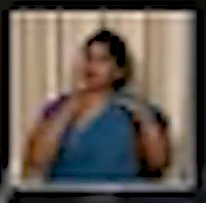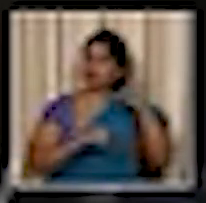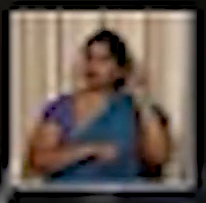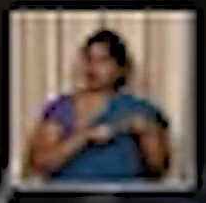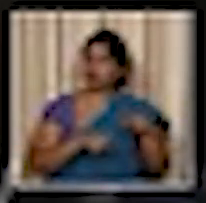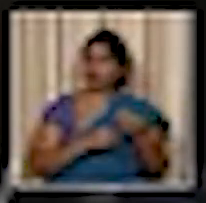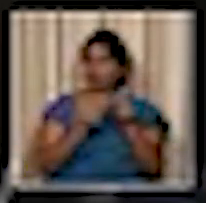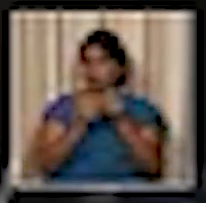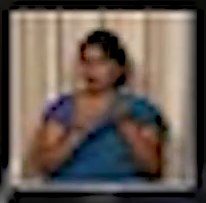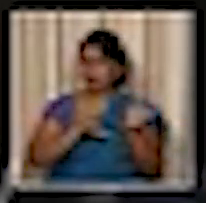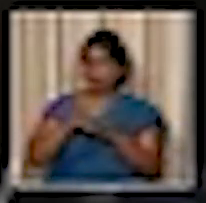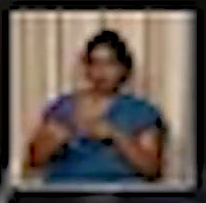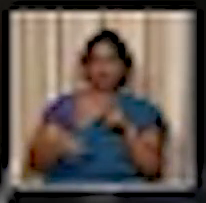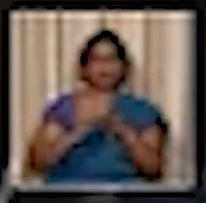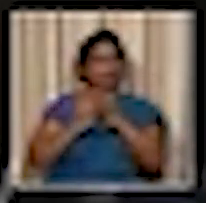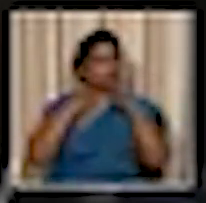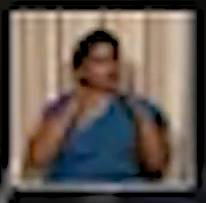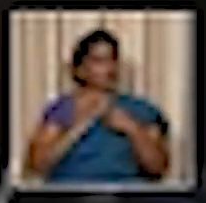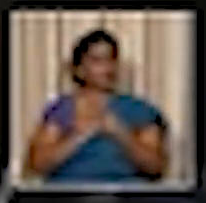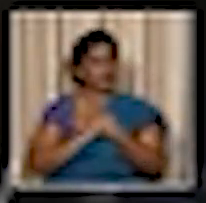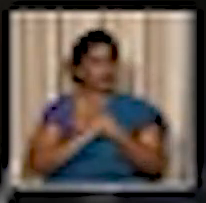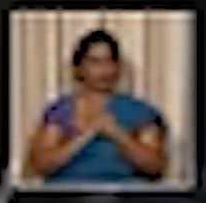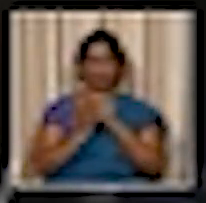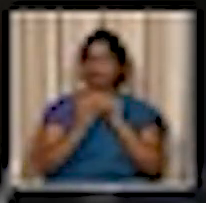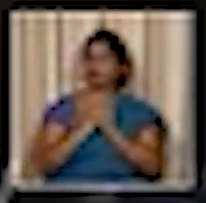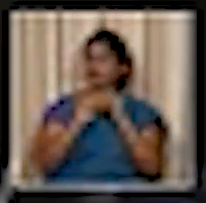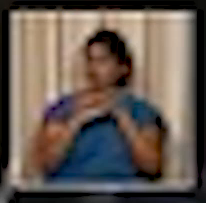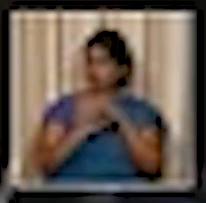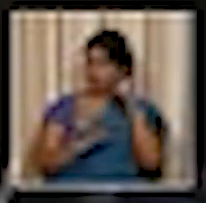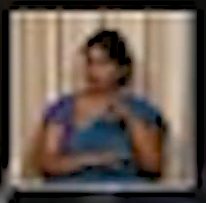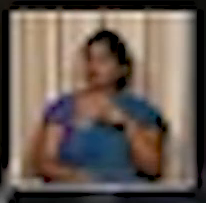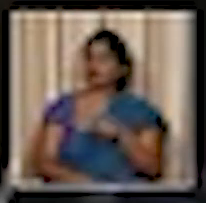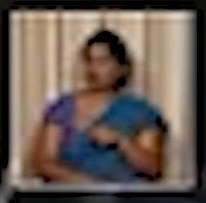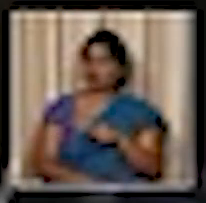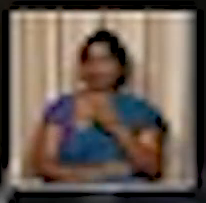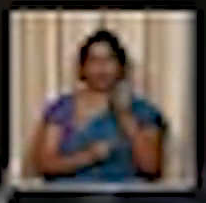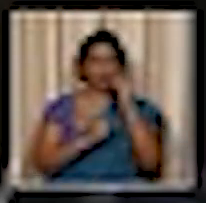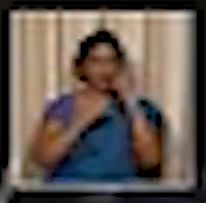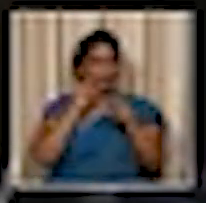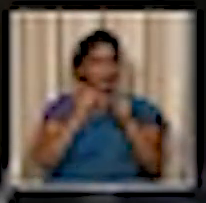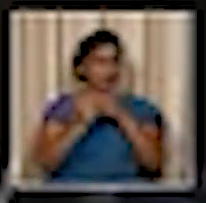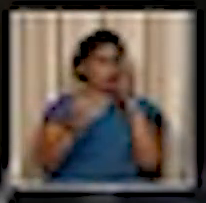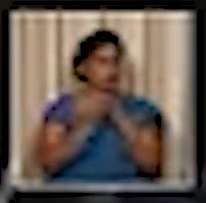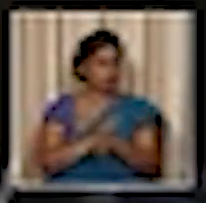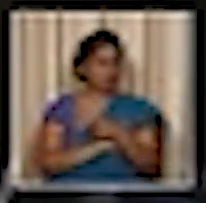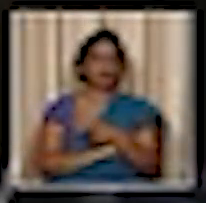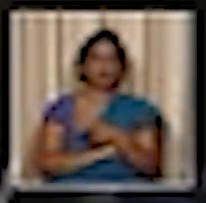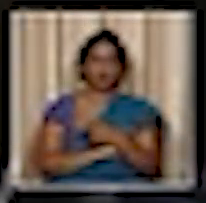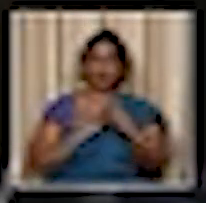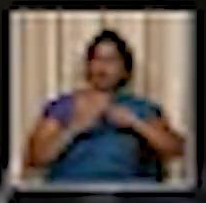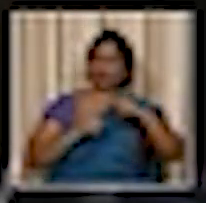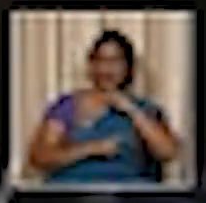මේ අතලොස්ස හැර ඉතාමත්ම ගෞරවනීය විදිහට සේවය කරන නිසා මේ අතලොස්සකගේ ක්‍රියාකලාපයෙන්